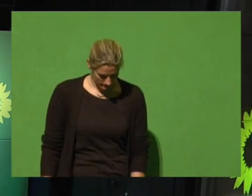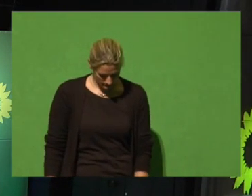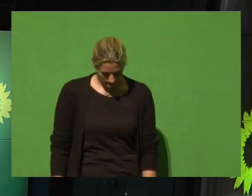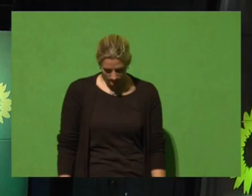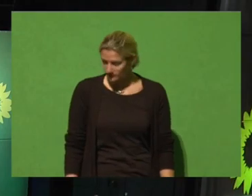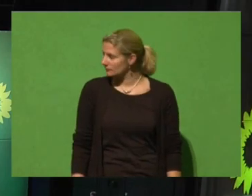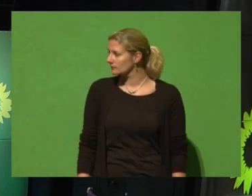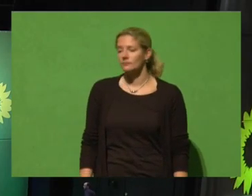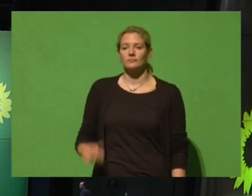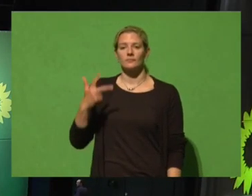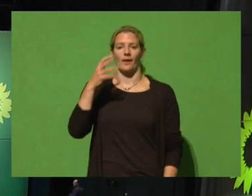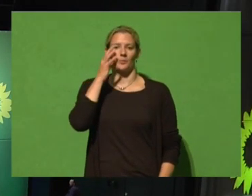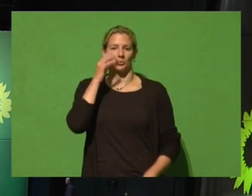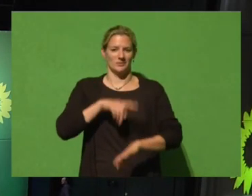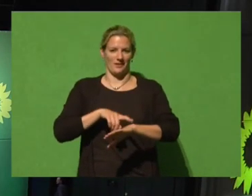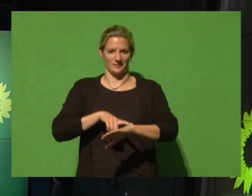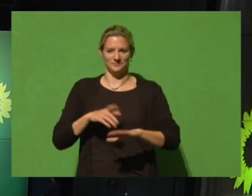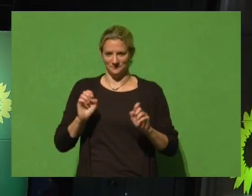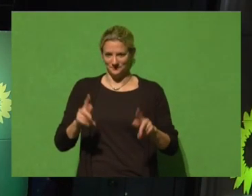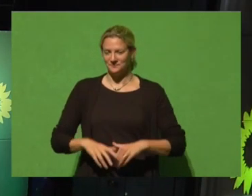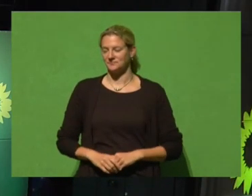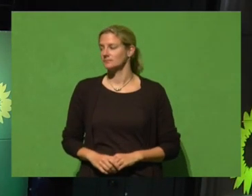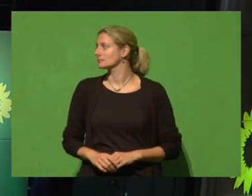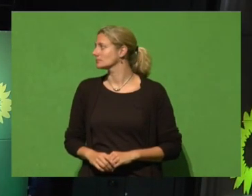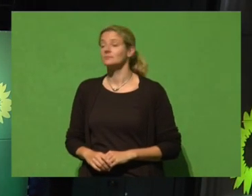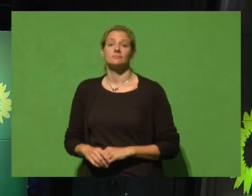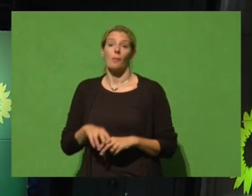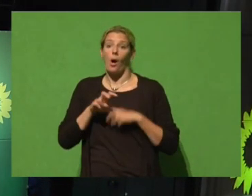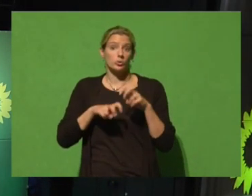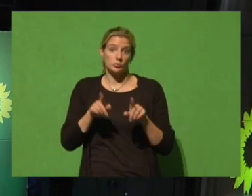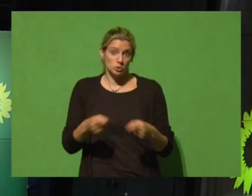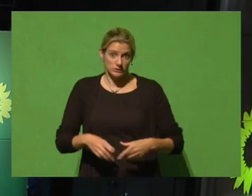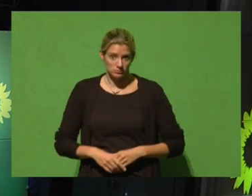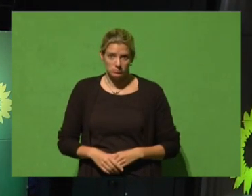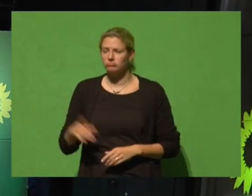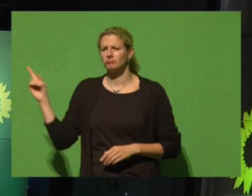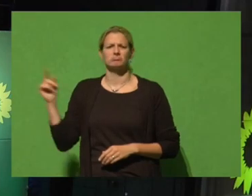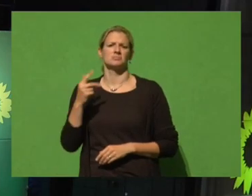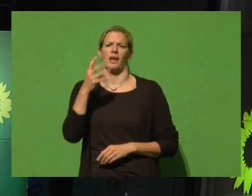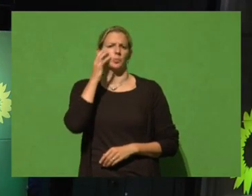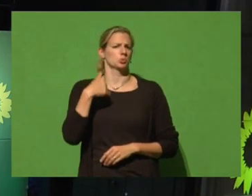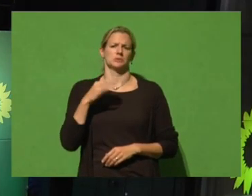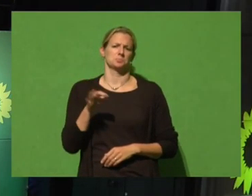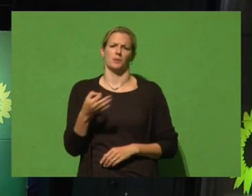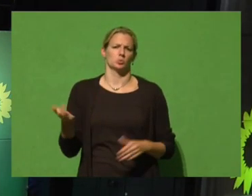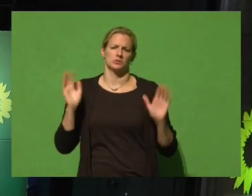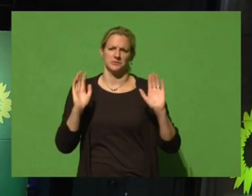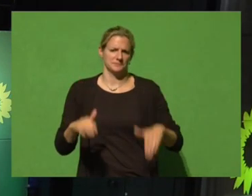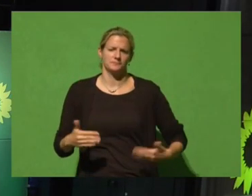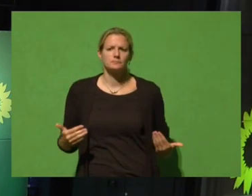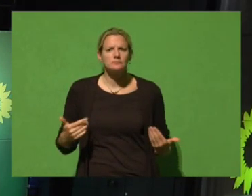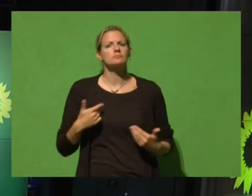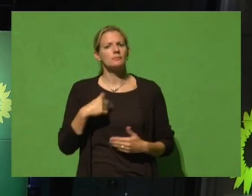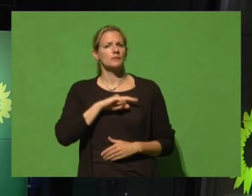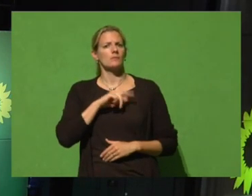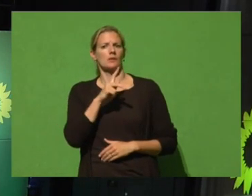Du hast 3 Minuten Zeit, dich vorzustellen. Du musst die aber nicht ausschöpfen. Also ich werde diese 3 Minuten nicht in Anspruch nehmen. Ich bin